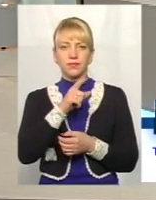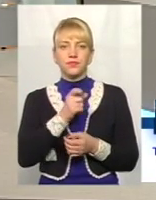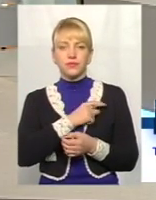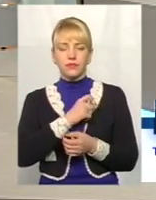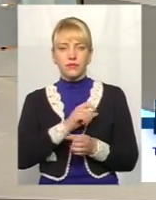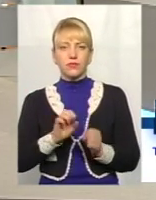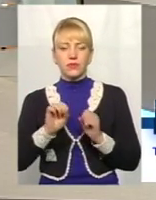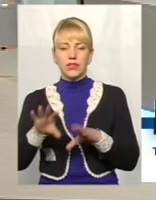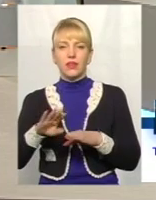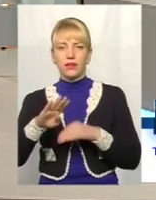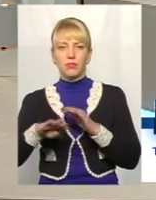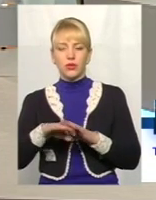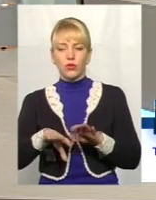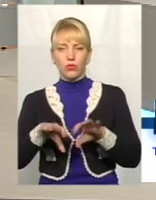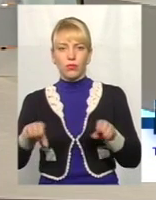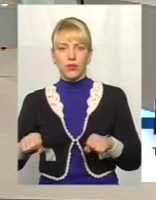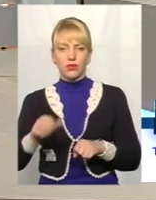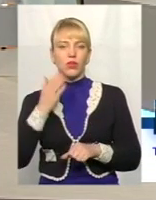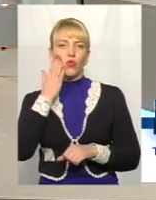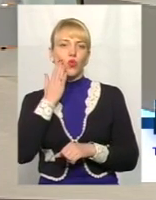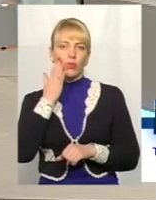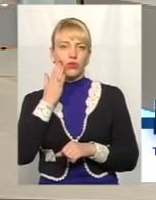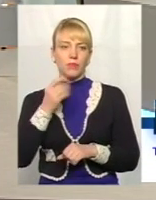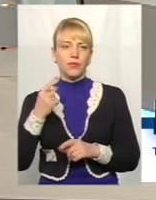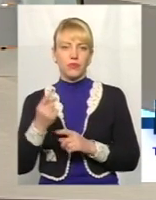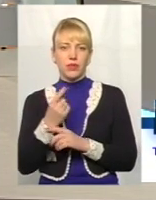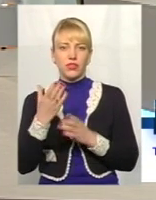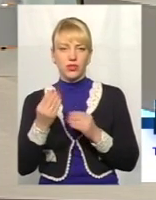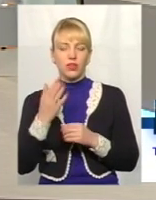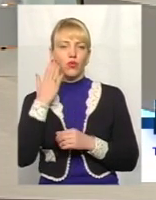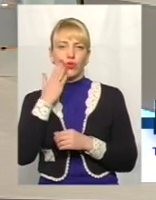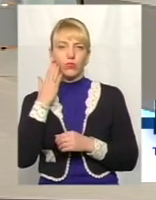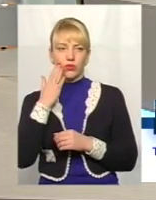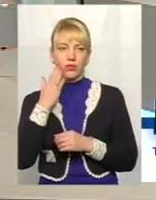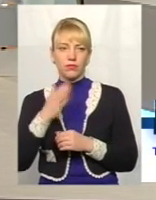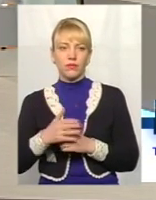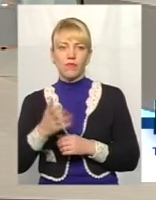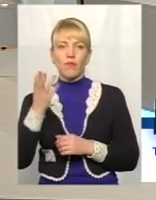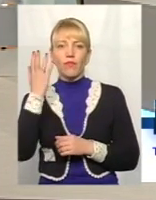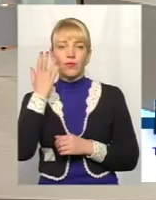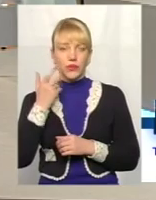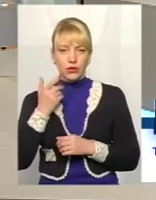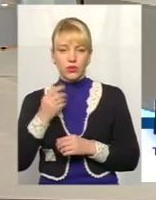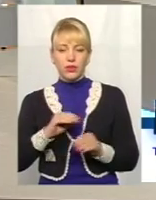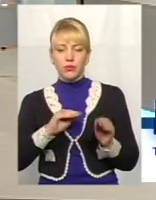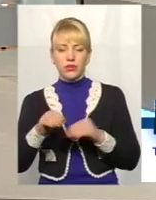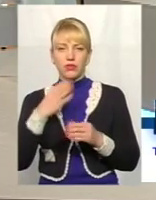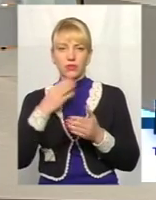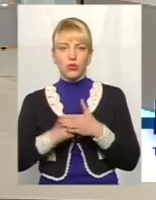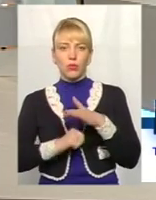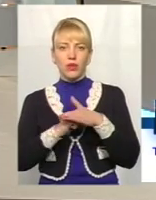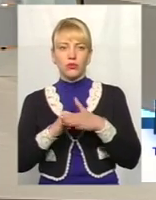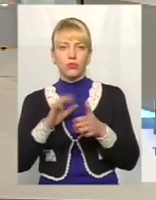Одесу віддали під окупацію румунам. І в перші дні румуни, коли поставили свою базу, була